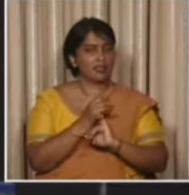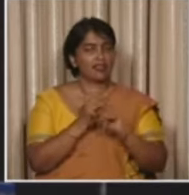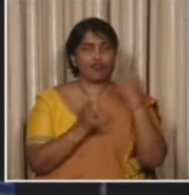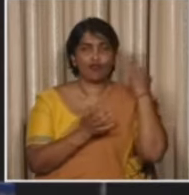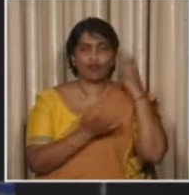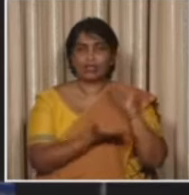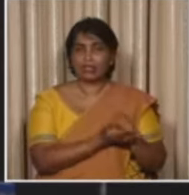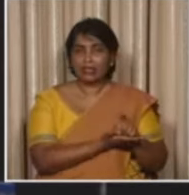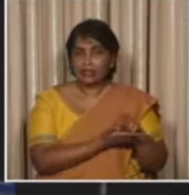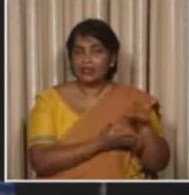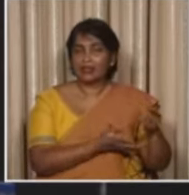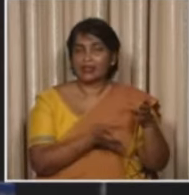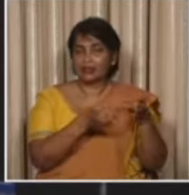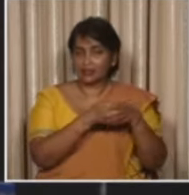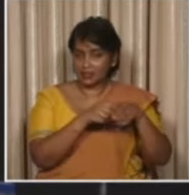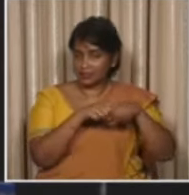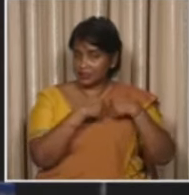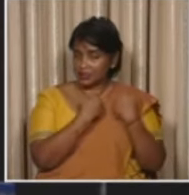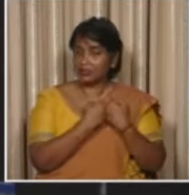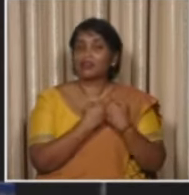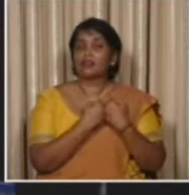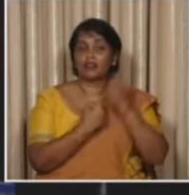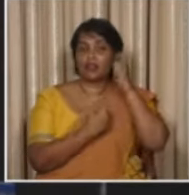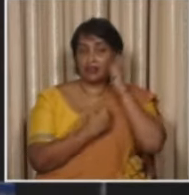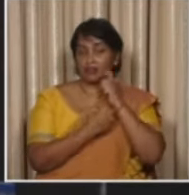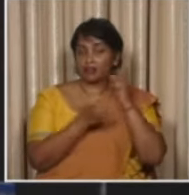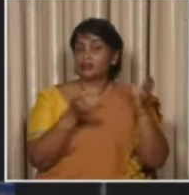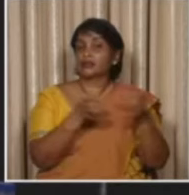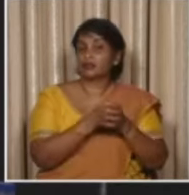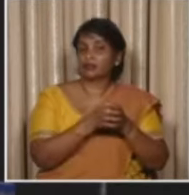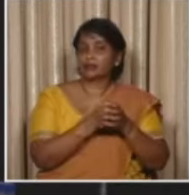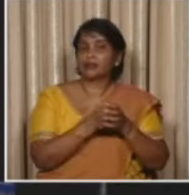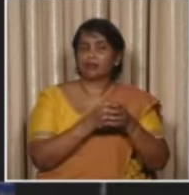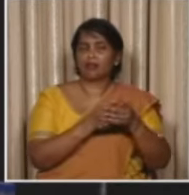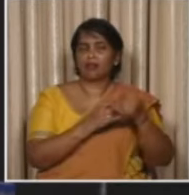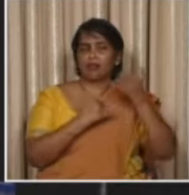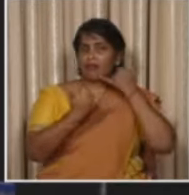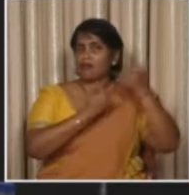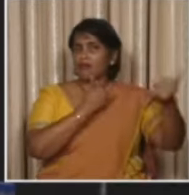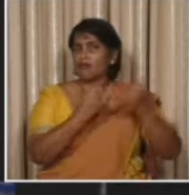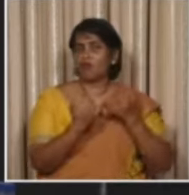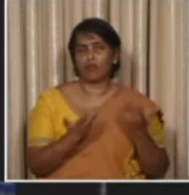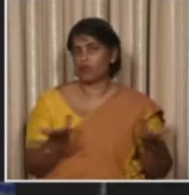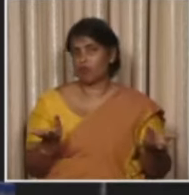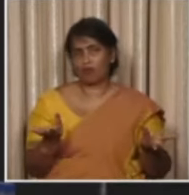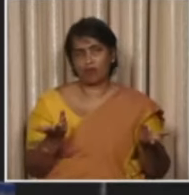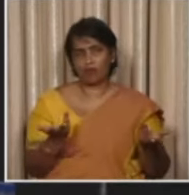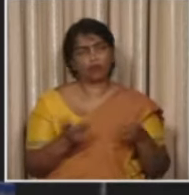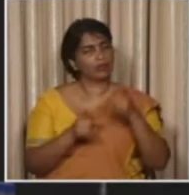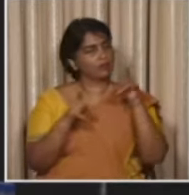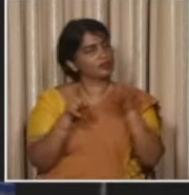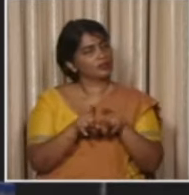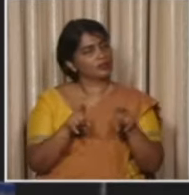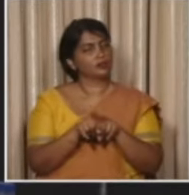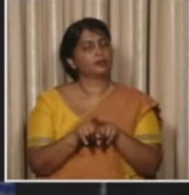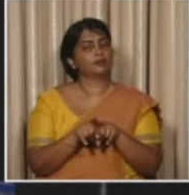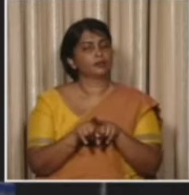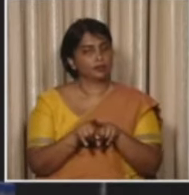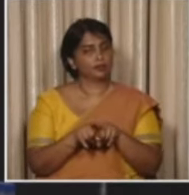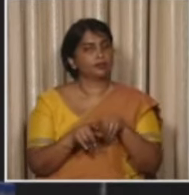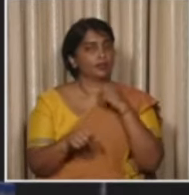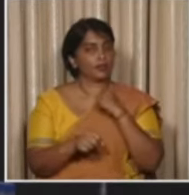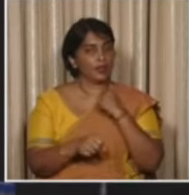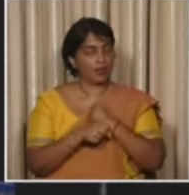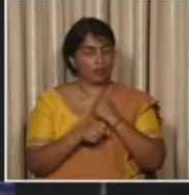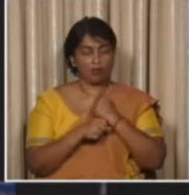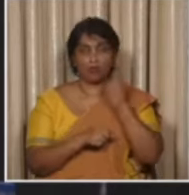ජමාත් සංවිධානයේ ඒ ත්‍රස්ත කණ්ඩායමත් එක්ක තිබුණු ගනුදෙනුව මොකද්ද? ඒ වගේම රාජ්‍ය බුද්ධි